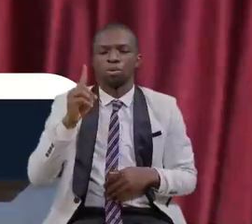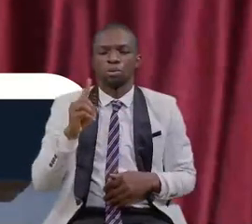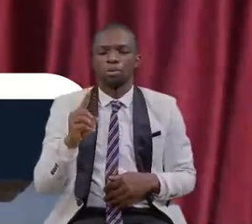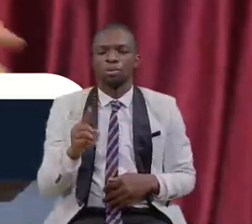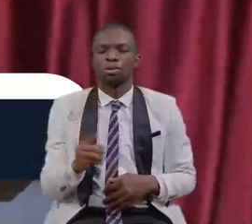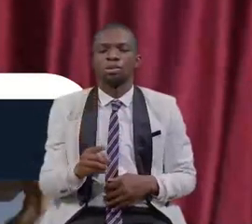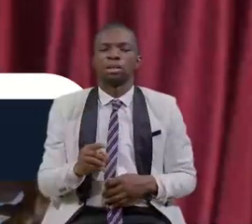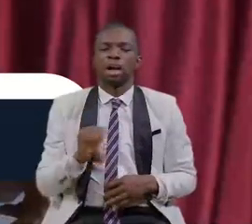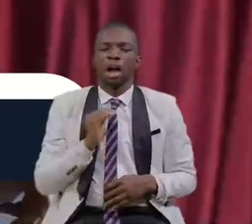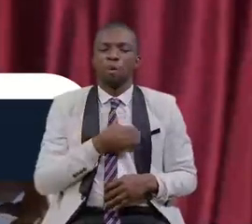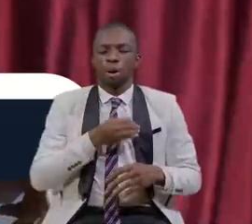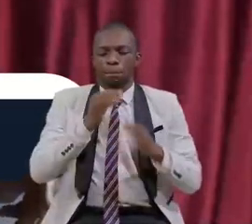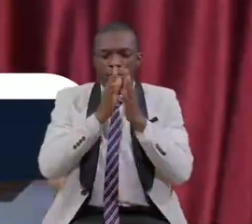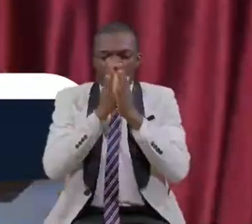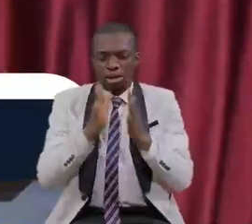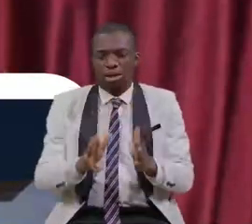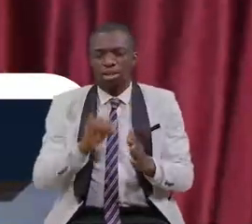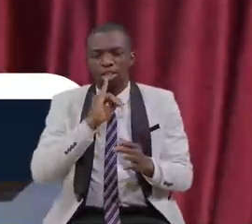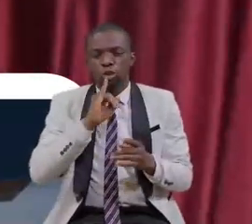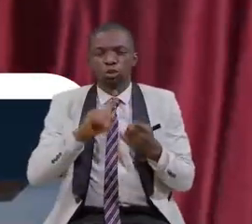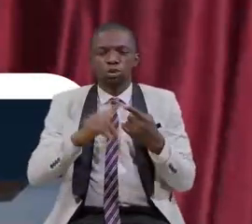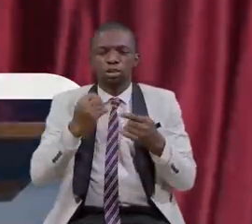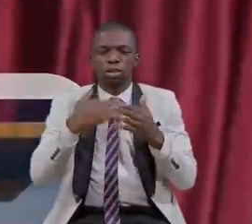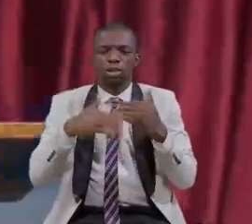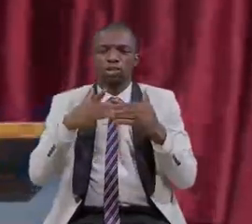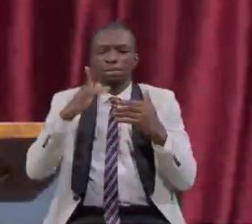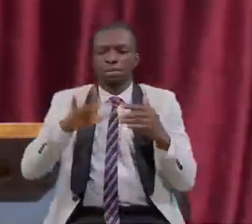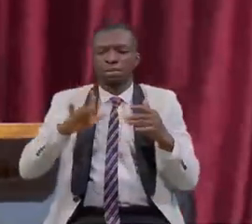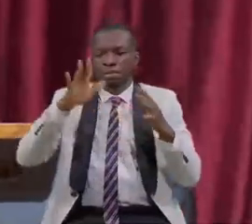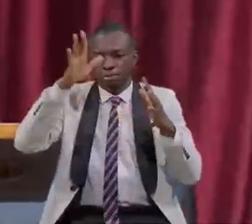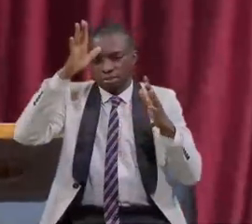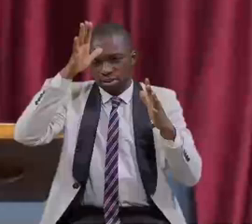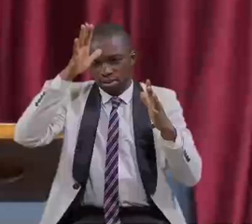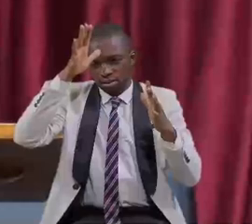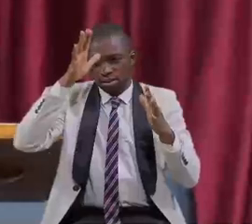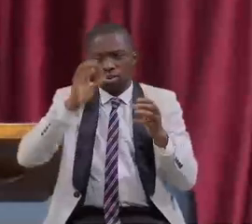Numéro 1, notre prière est au Père Céleste. Numéro 2,